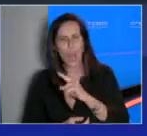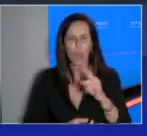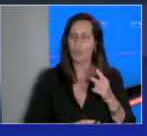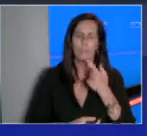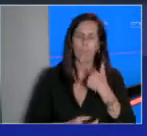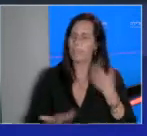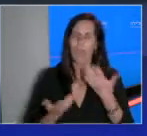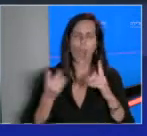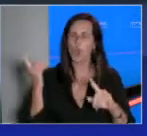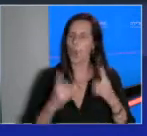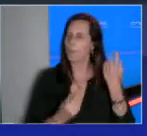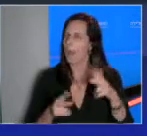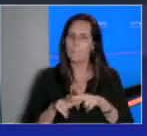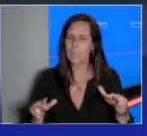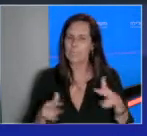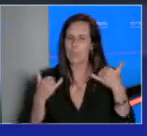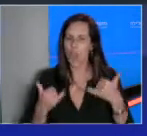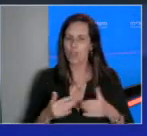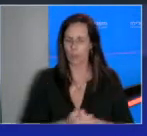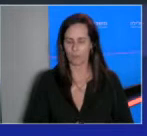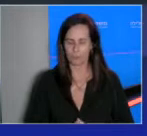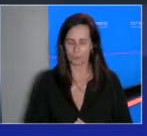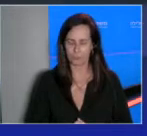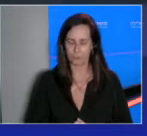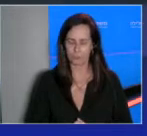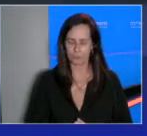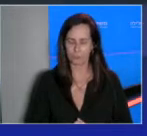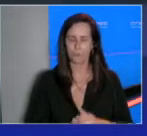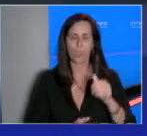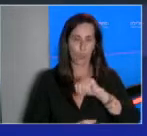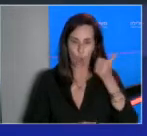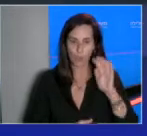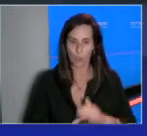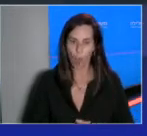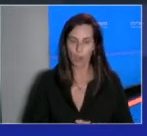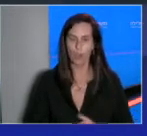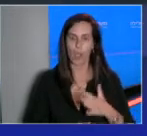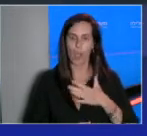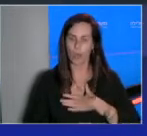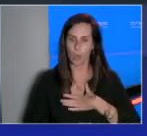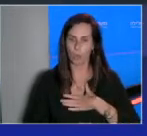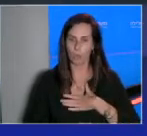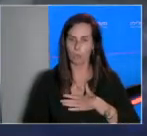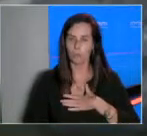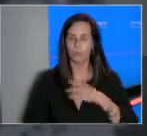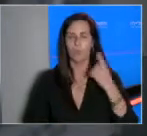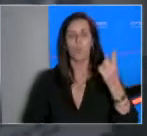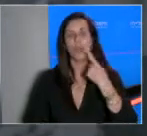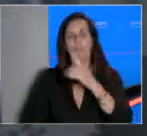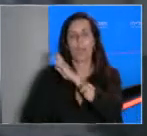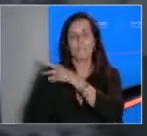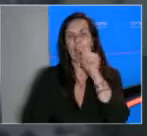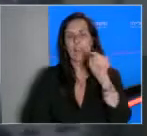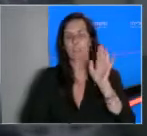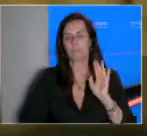בואי תעדכני אותי באיפה המצב עומד בימים האלו ממש. טוב, קודם כל אנחנו מסתמכים על מקורות פלסטינים